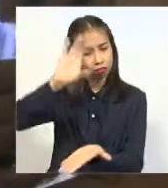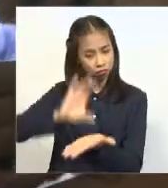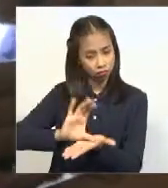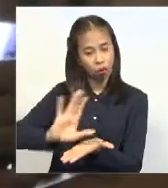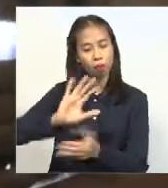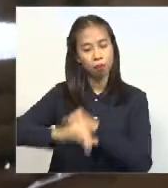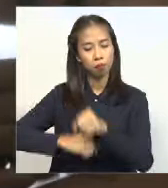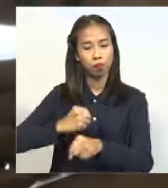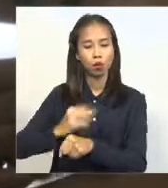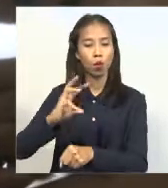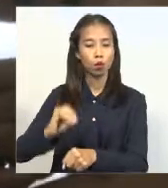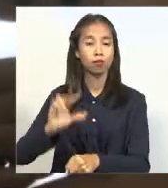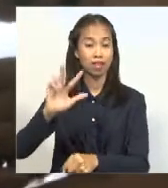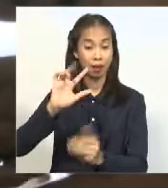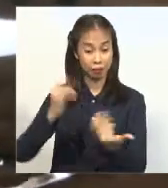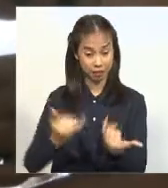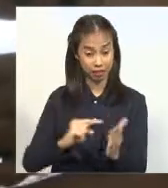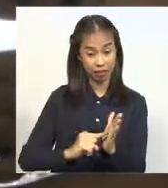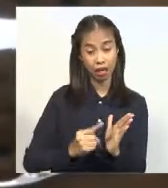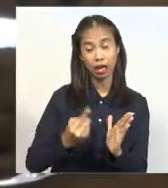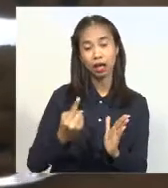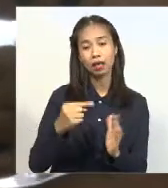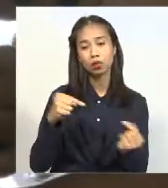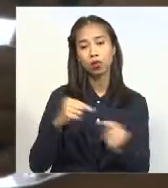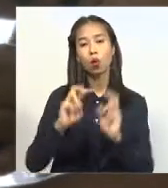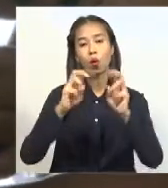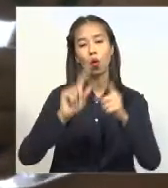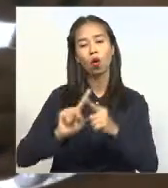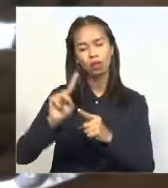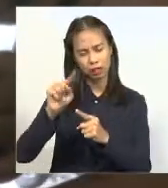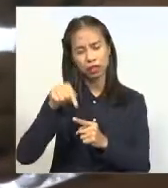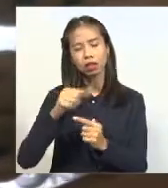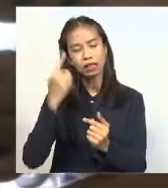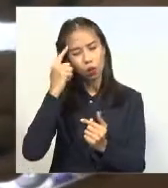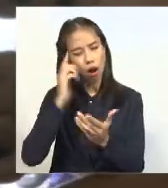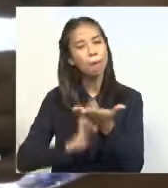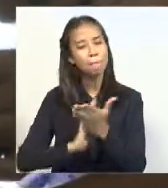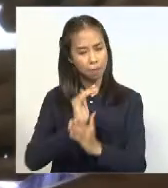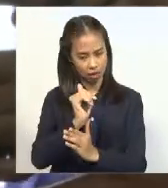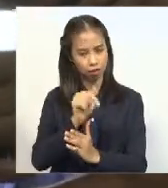าวาระแรกนะครับกับวาระ2ของสภาผู้แทนนั้นคงจะผ่านสภาแน่นอนครับ